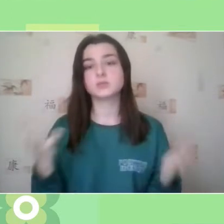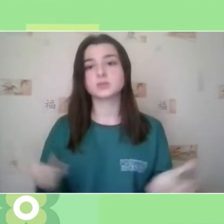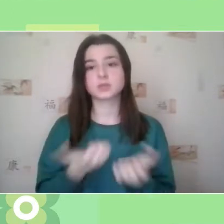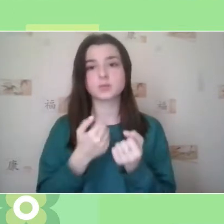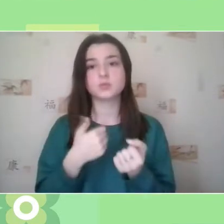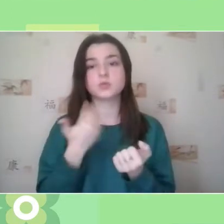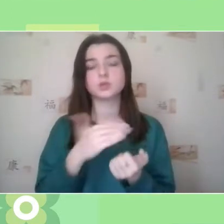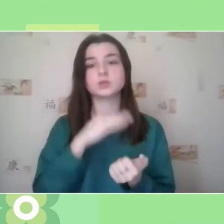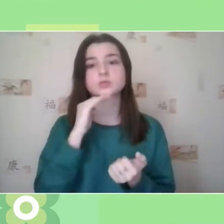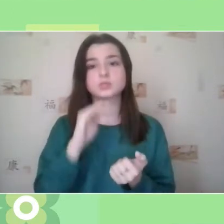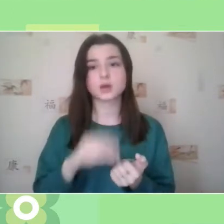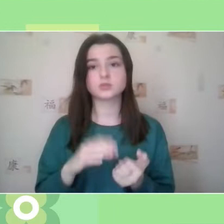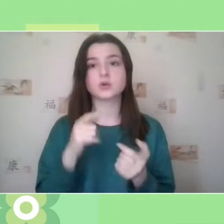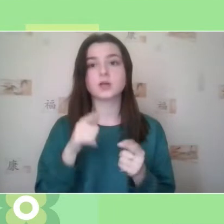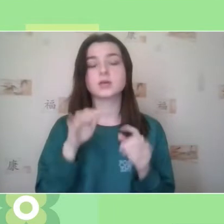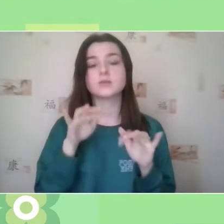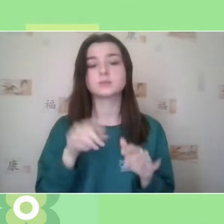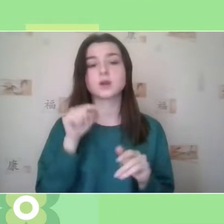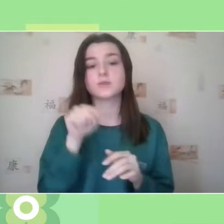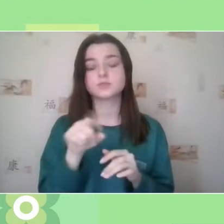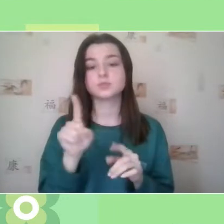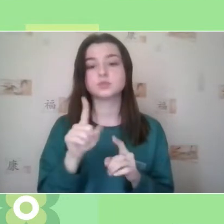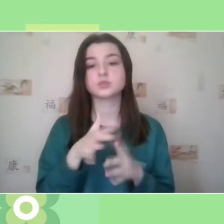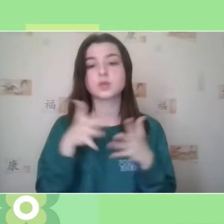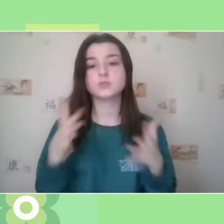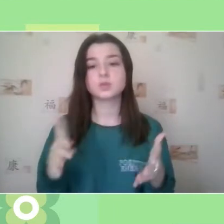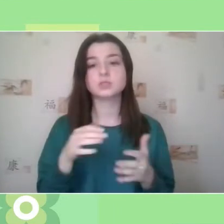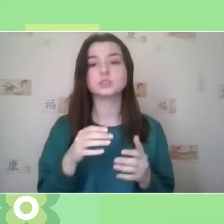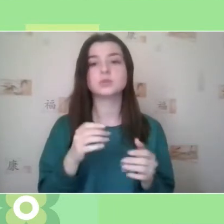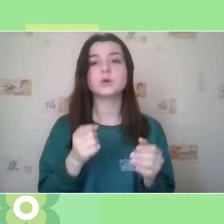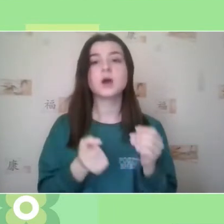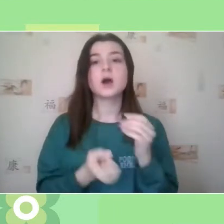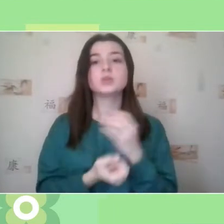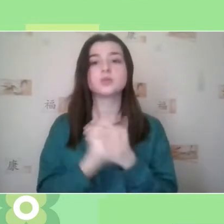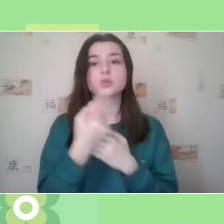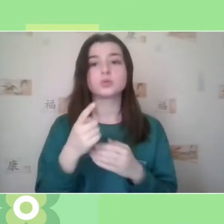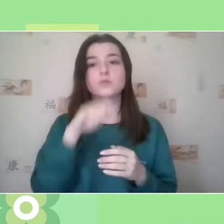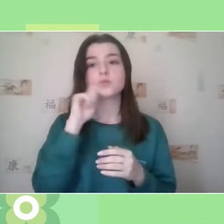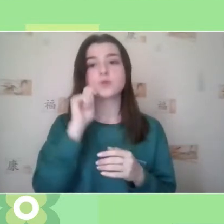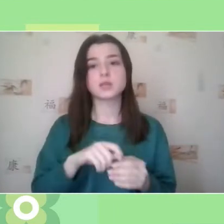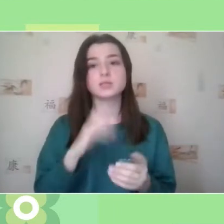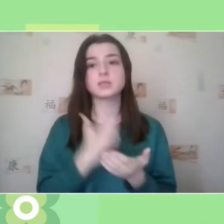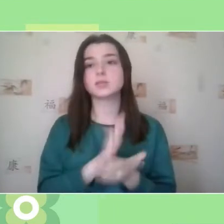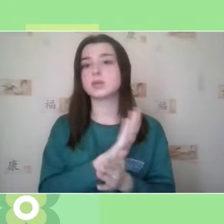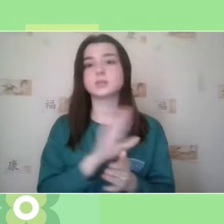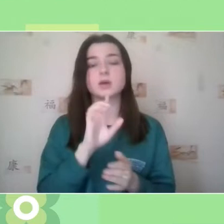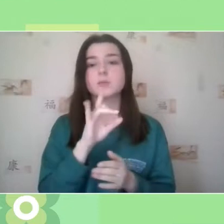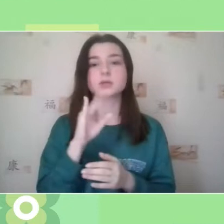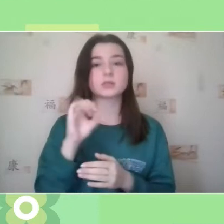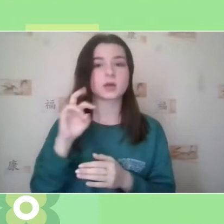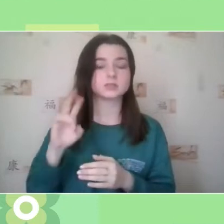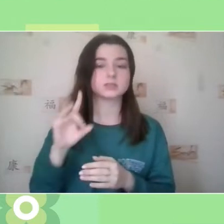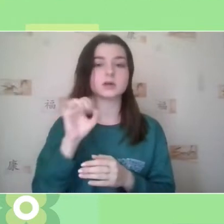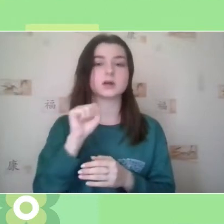їх достатньо. Але справа в тім, що найбільшим донором в Україні є не Британська Рада, і навіть не